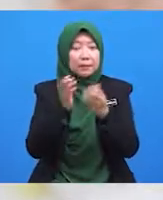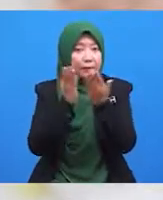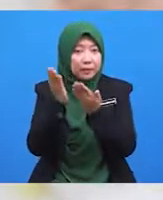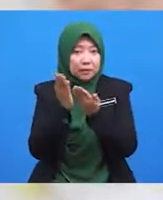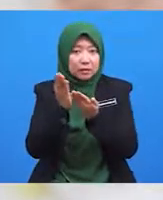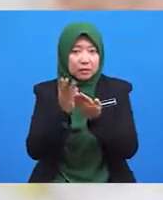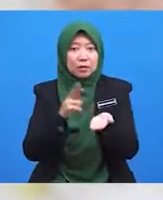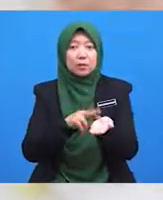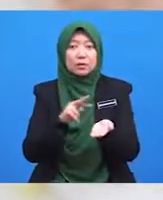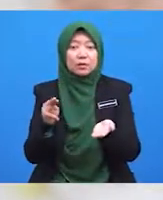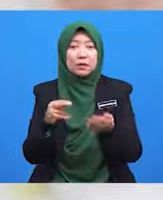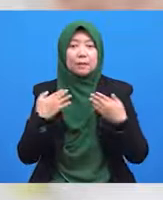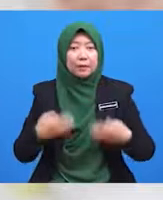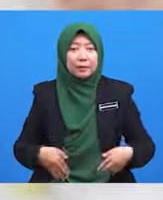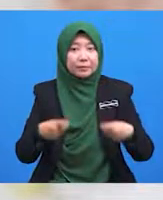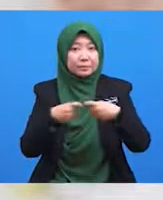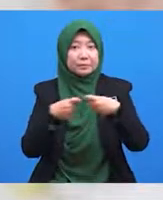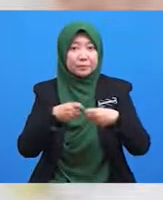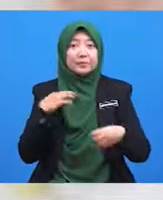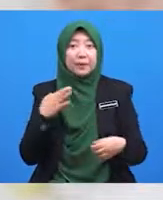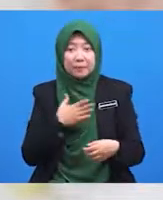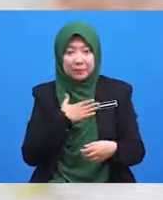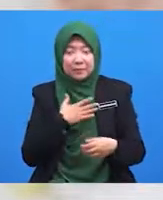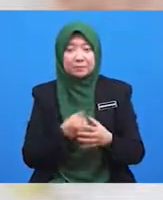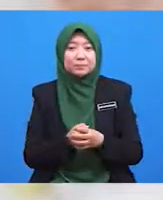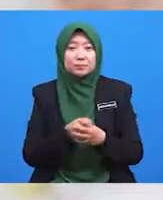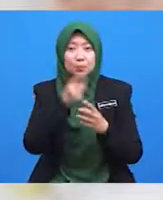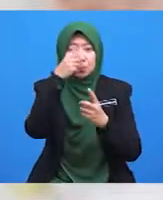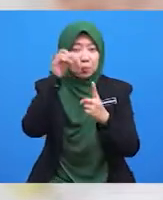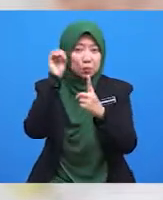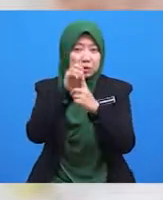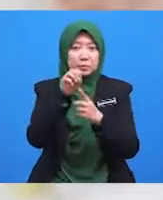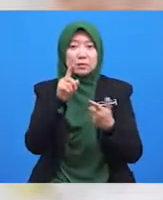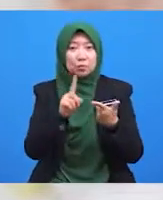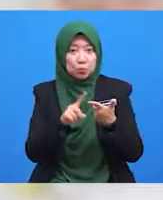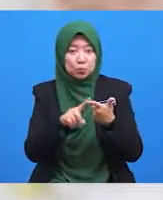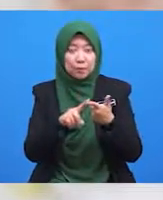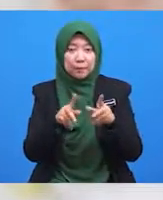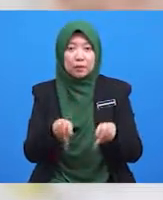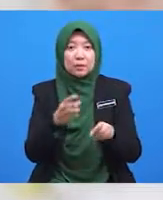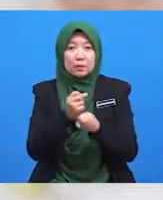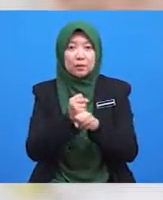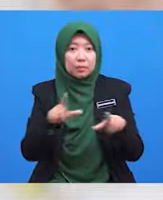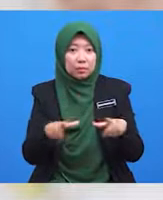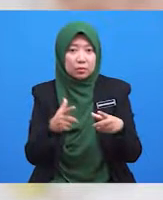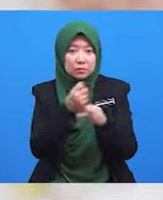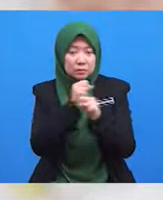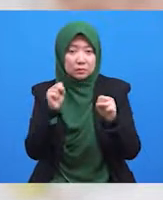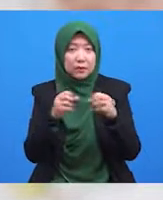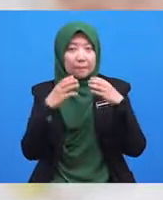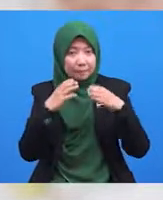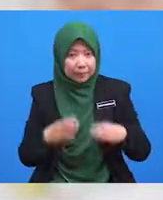perkhidmatan rawatan badan elektroterapi. Untuk objektif yang kedua, pelajar dapat melakukan persediaan